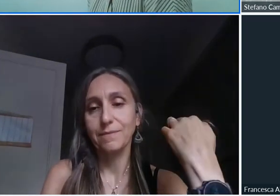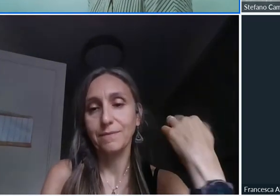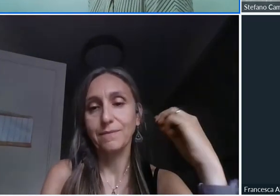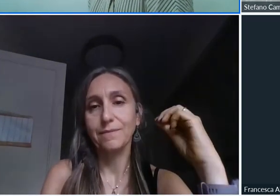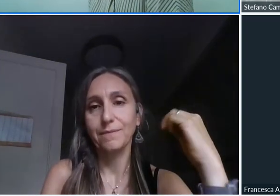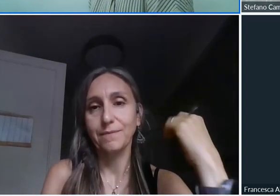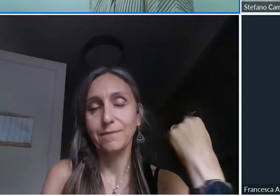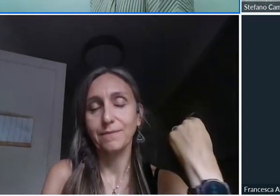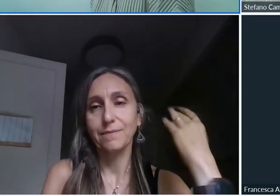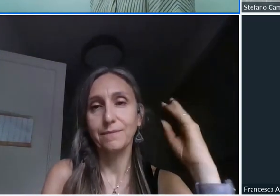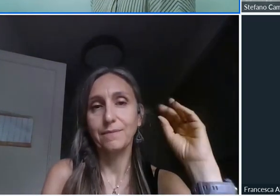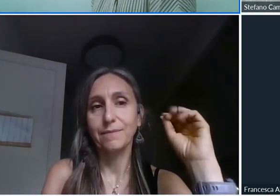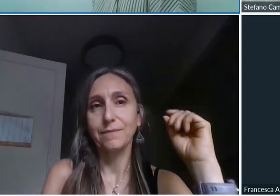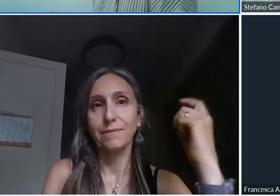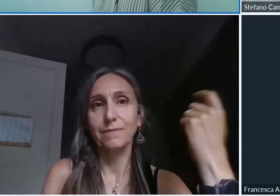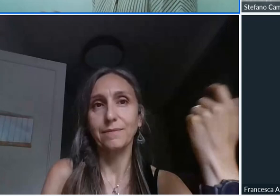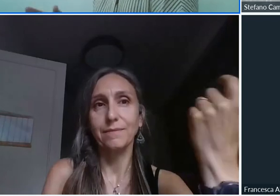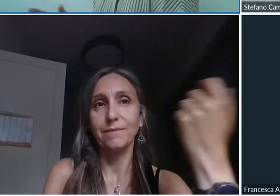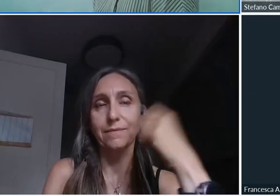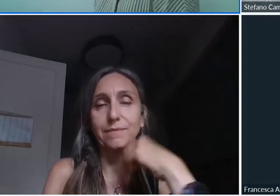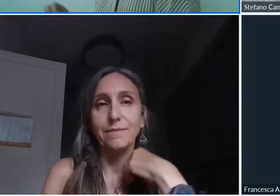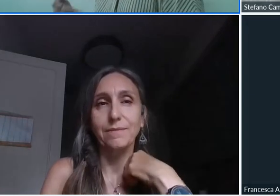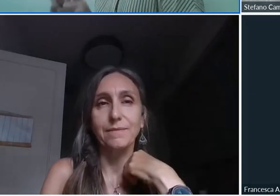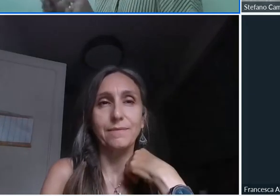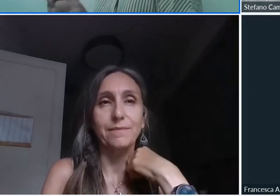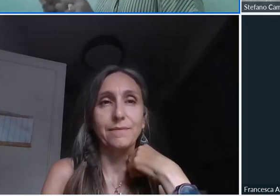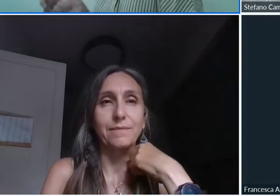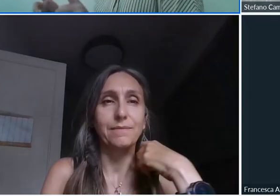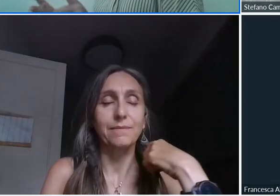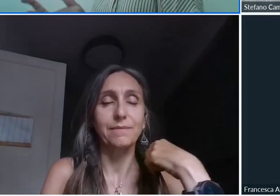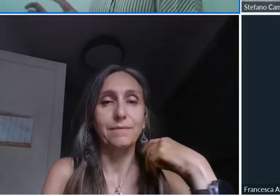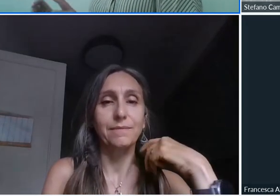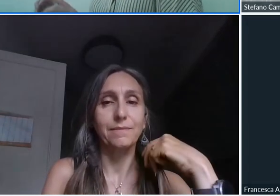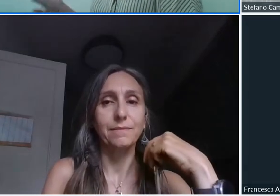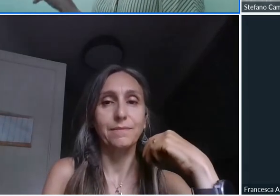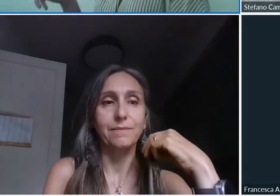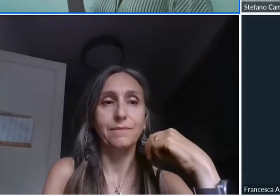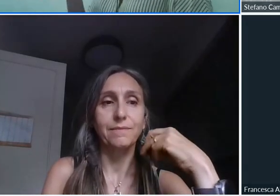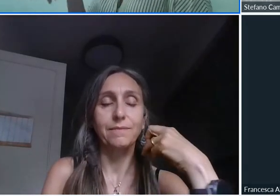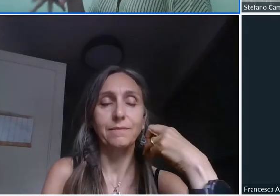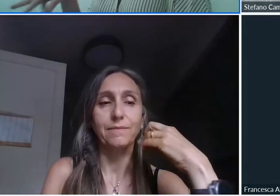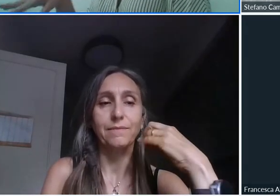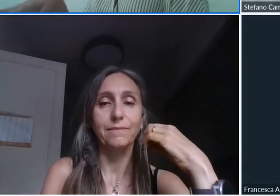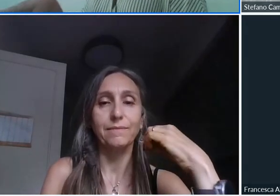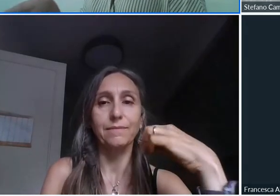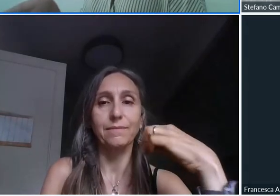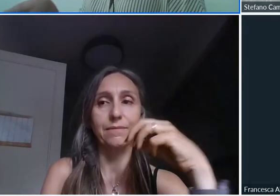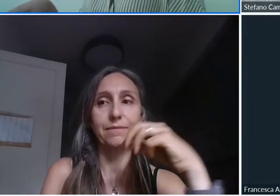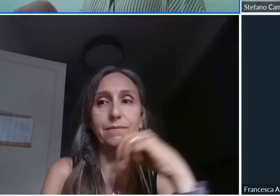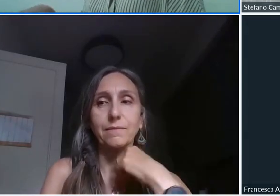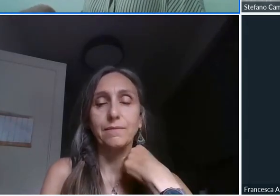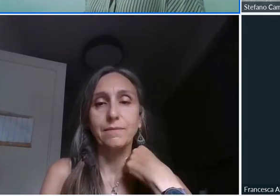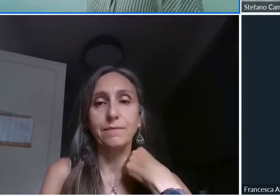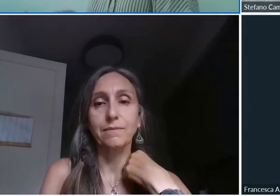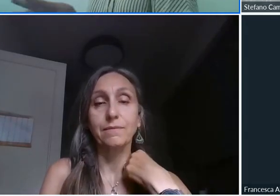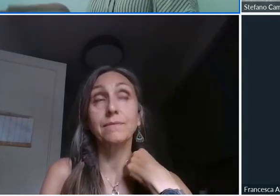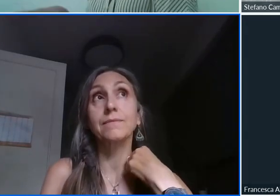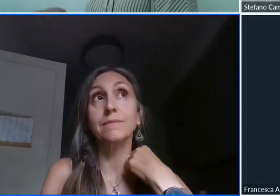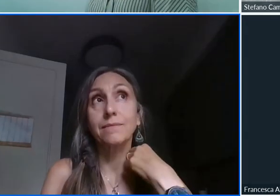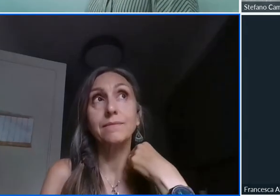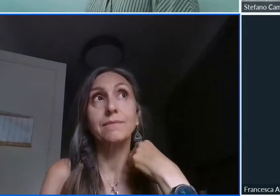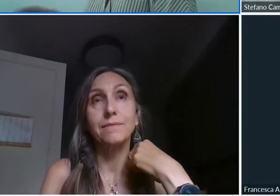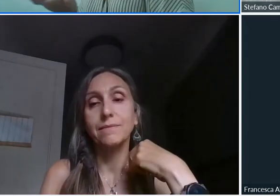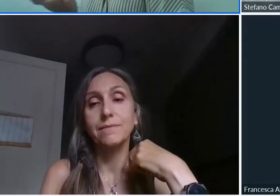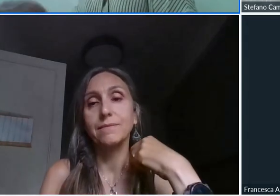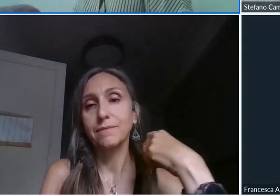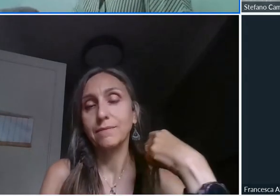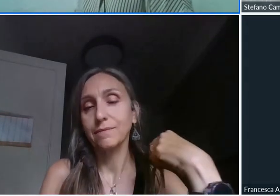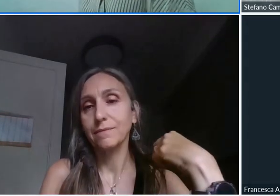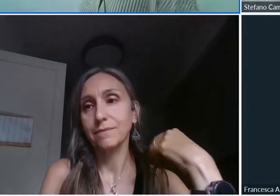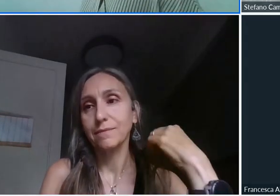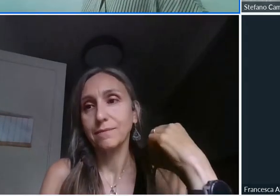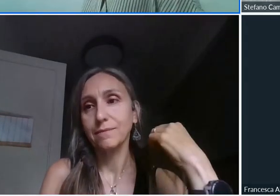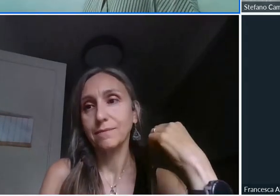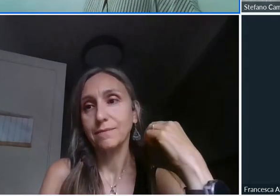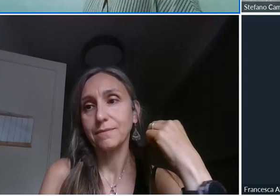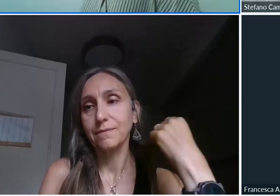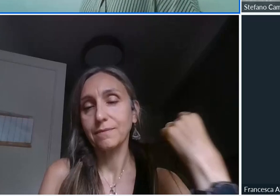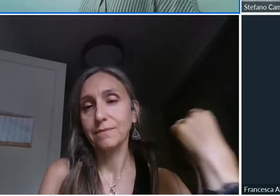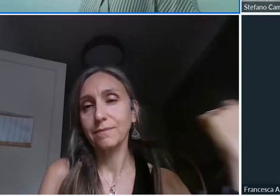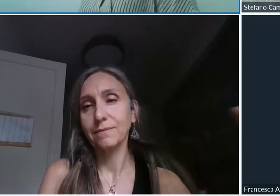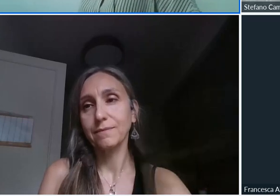una settimana sì e l'altra pure, perché ogni volta che ci rendiamo conto che qualcuno ha trovato la gabola, cerchiamo